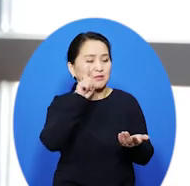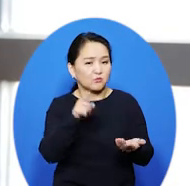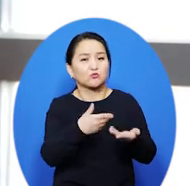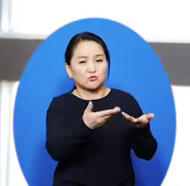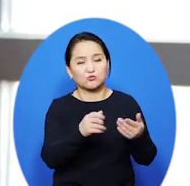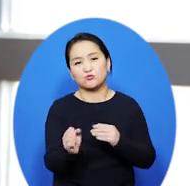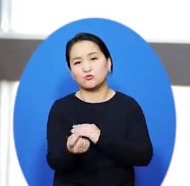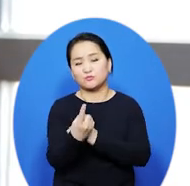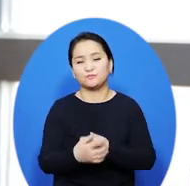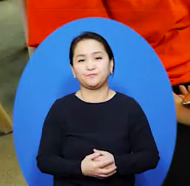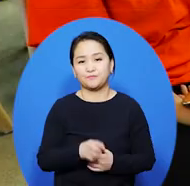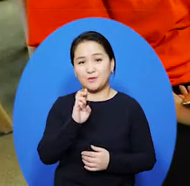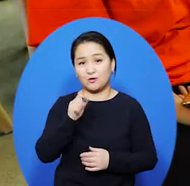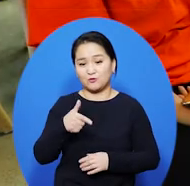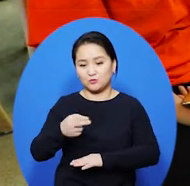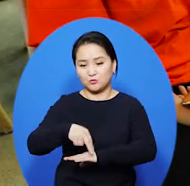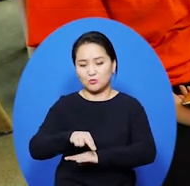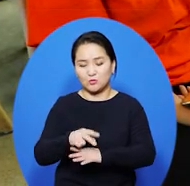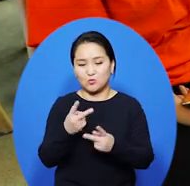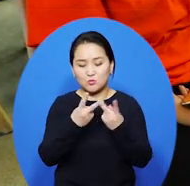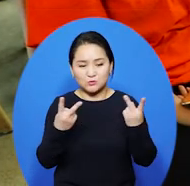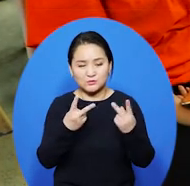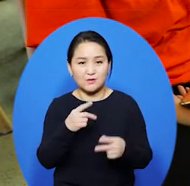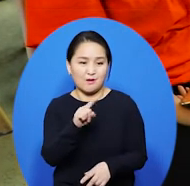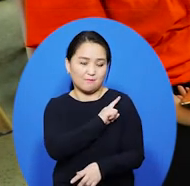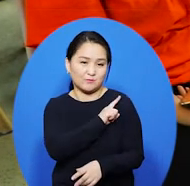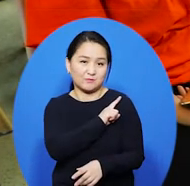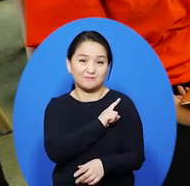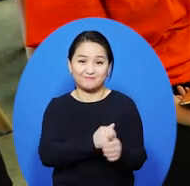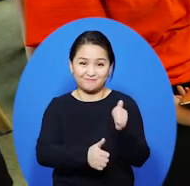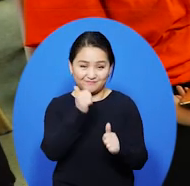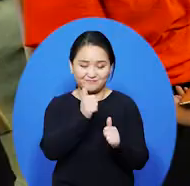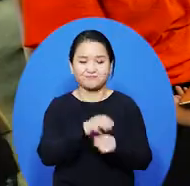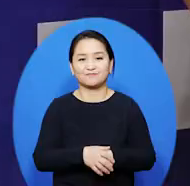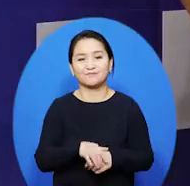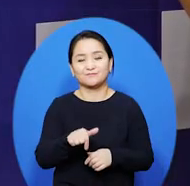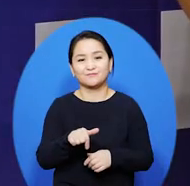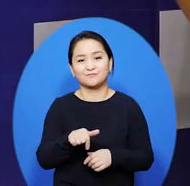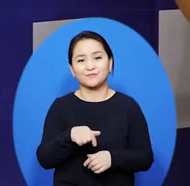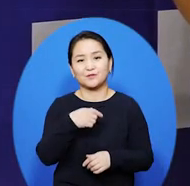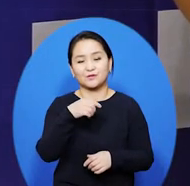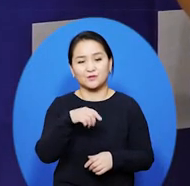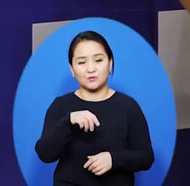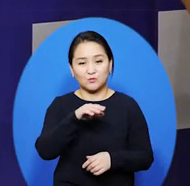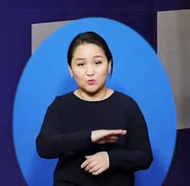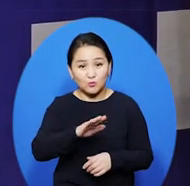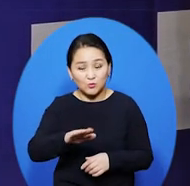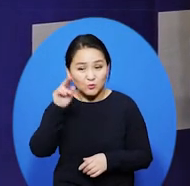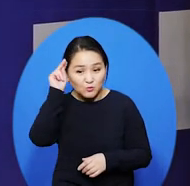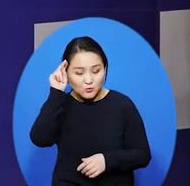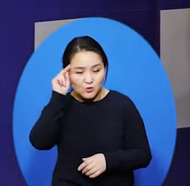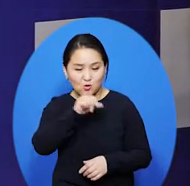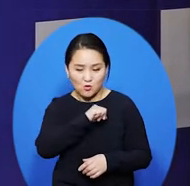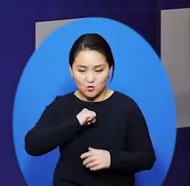залууст олгосноор онцлогтой юм. Баянгол дүүргийн хувьд үндэсний хэмжээний уг уралдаанд амжилттай оролцсон төдийгүй бид энэ удаад сурагч